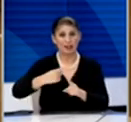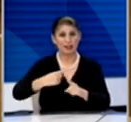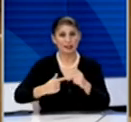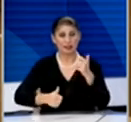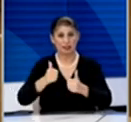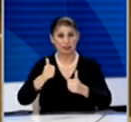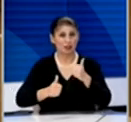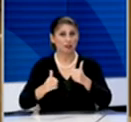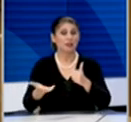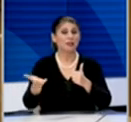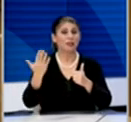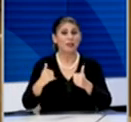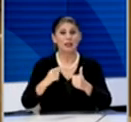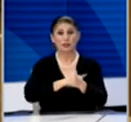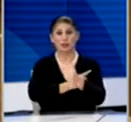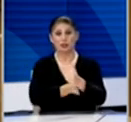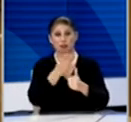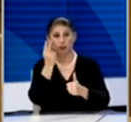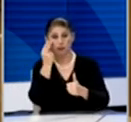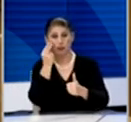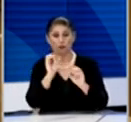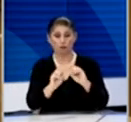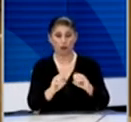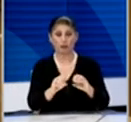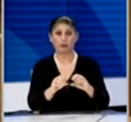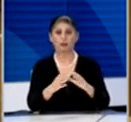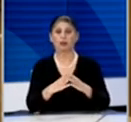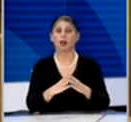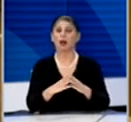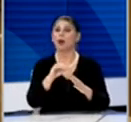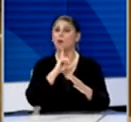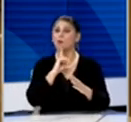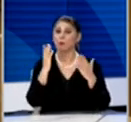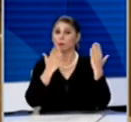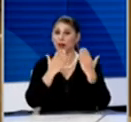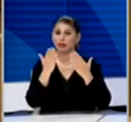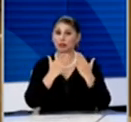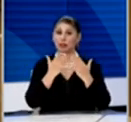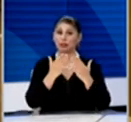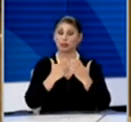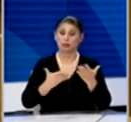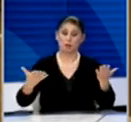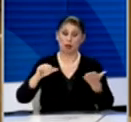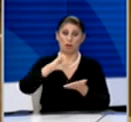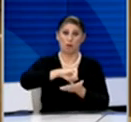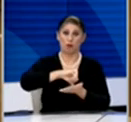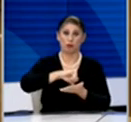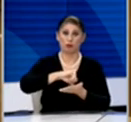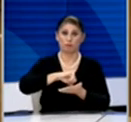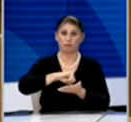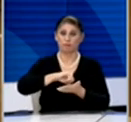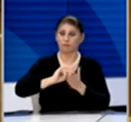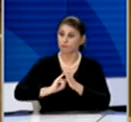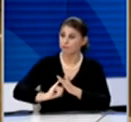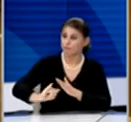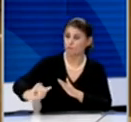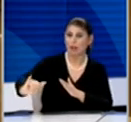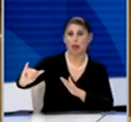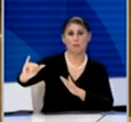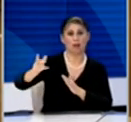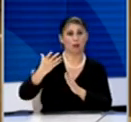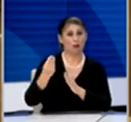εξετάσεις καθώς δεν είχαν τη δυνατότητα να παρακολουθούν φροντιστήρια όπως οι μαθητές στα αστικά κέντρα οι μεγάλες αποστάσεις που έπρεπε να